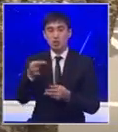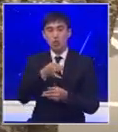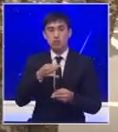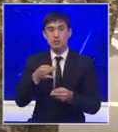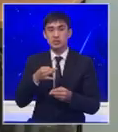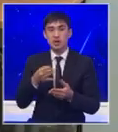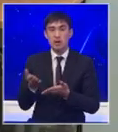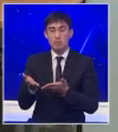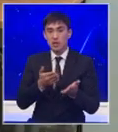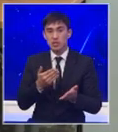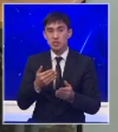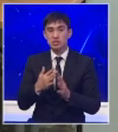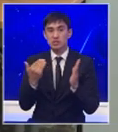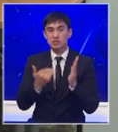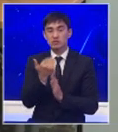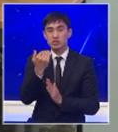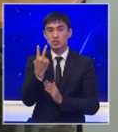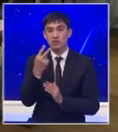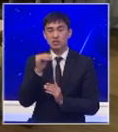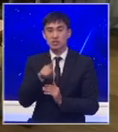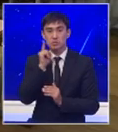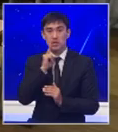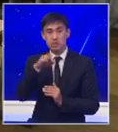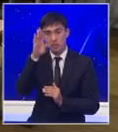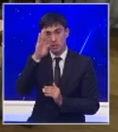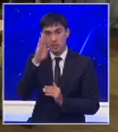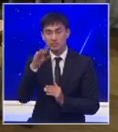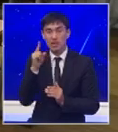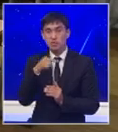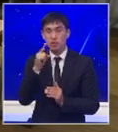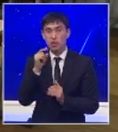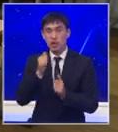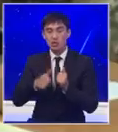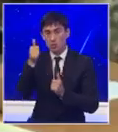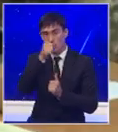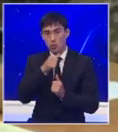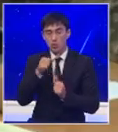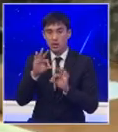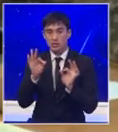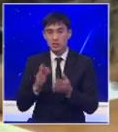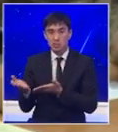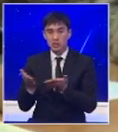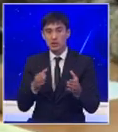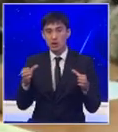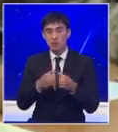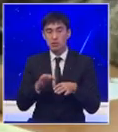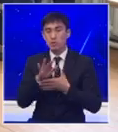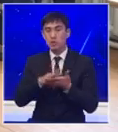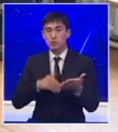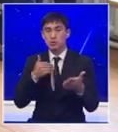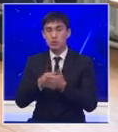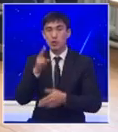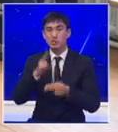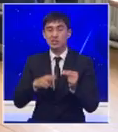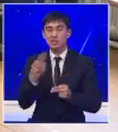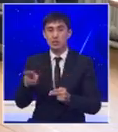области получили приглашение свыше 2000 молодых парней отметим что ежегодное осенняя призывная компания продлится до